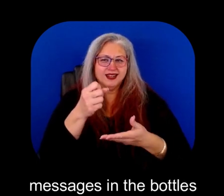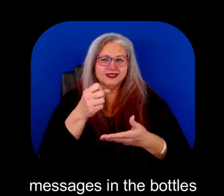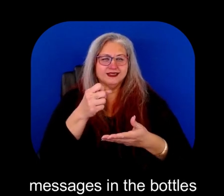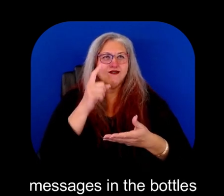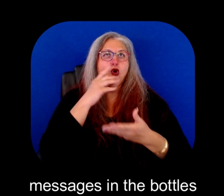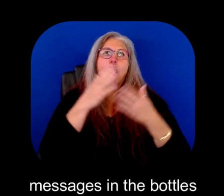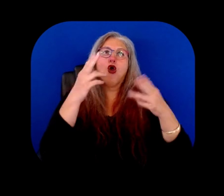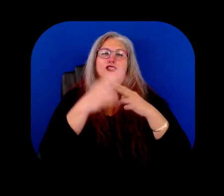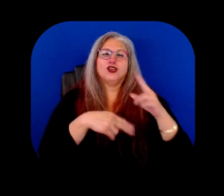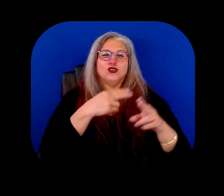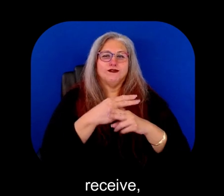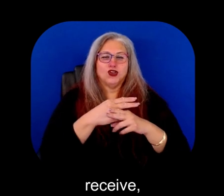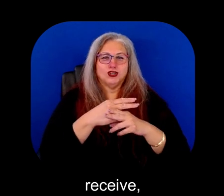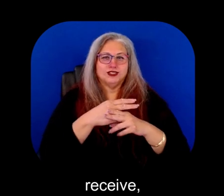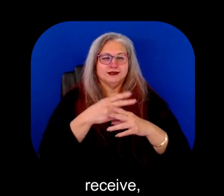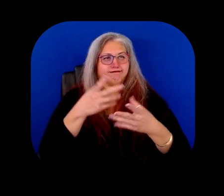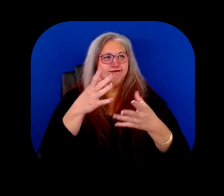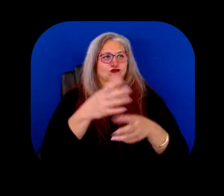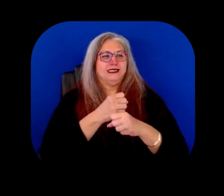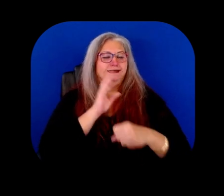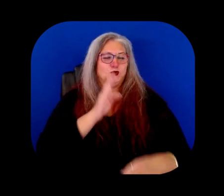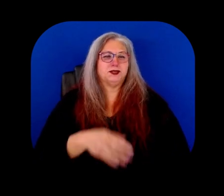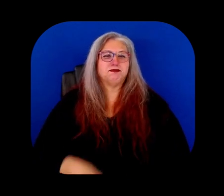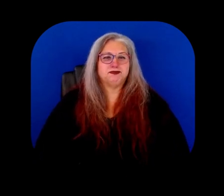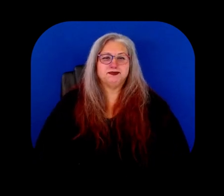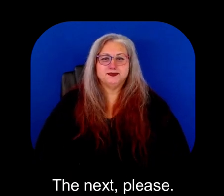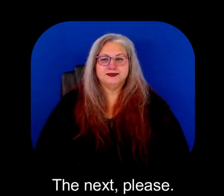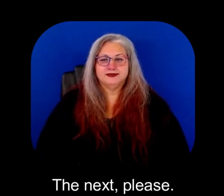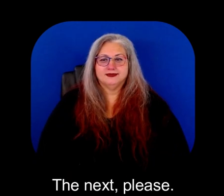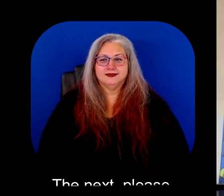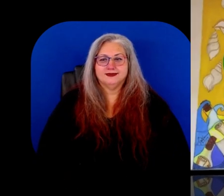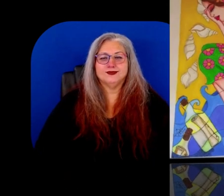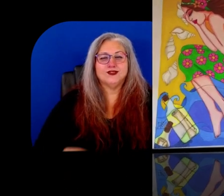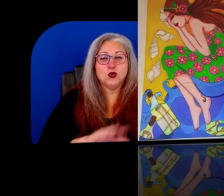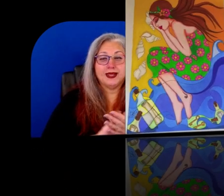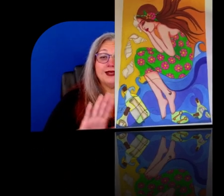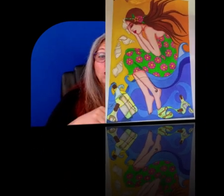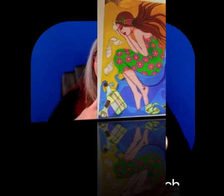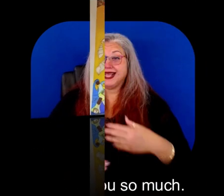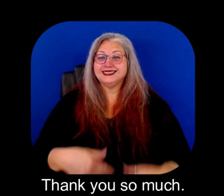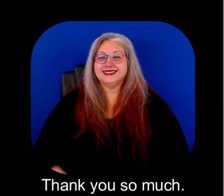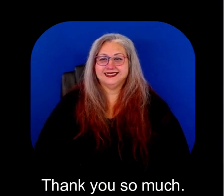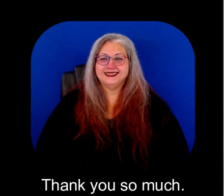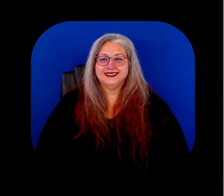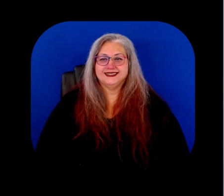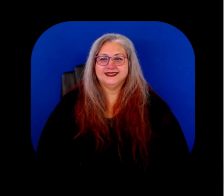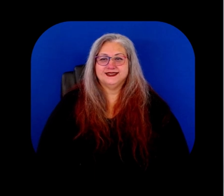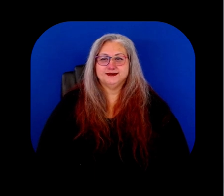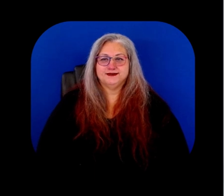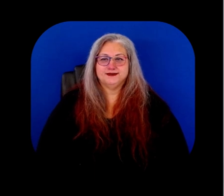the universe to receive. The Very next, nice. please. Thank you so